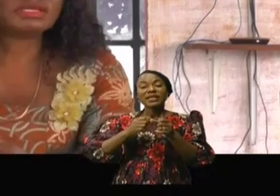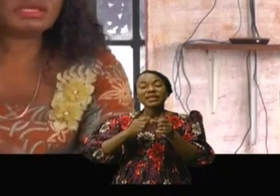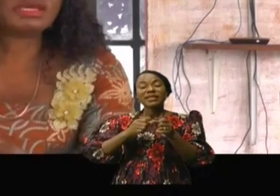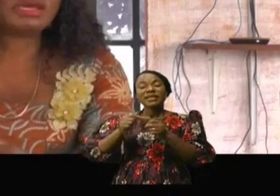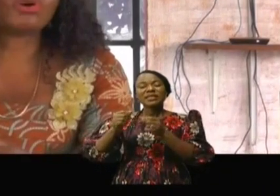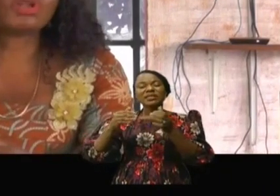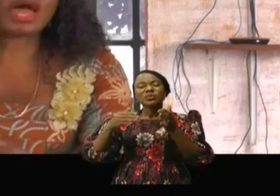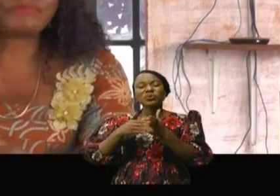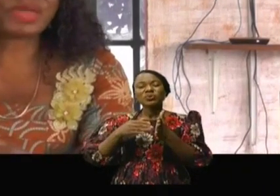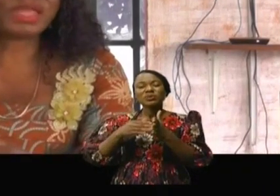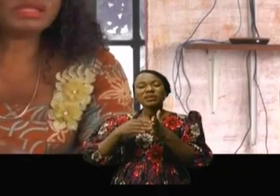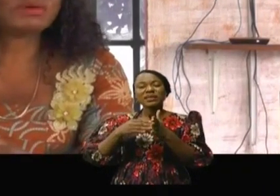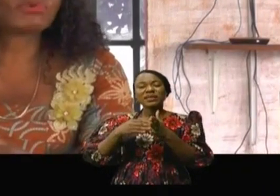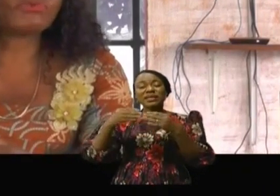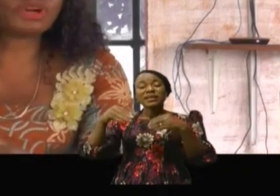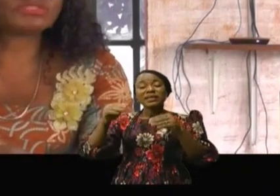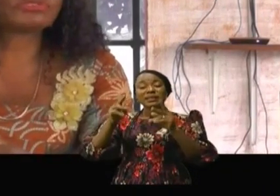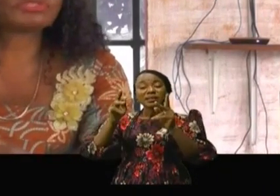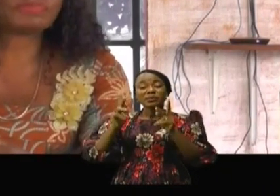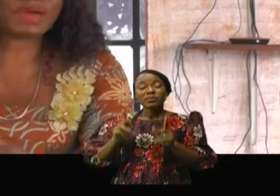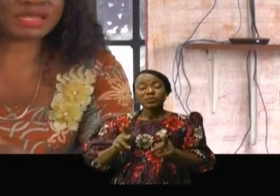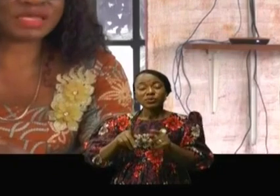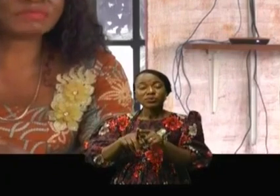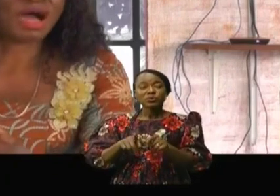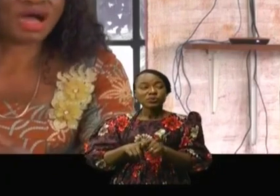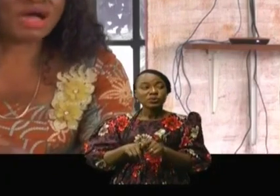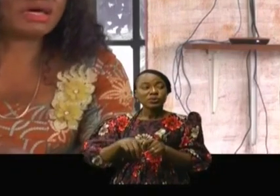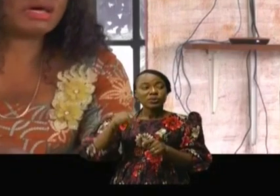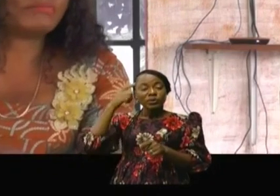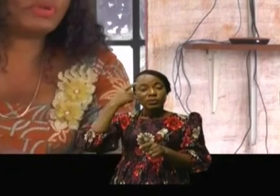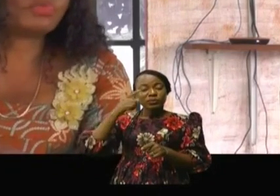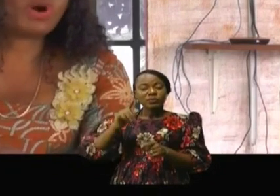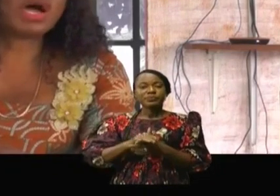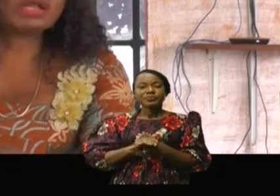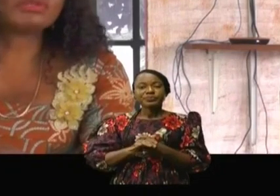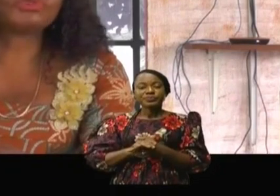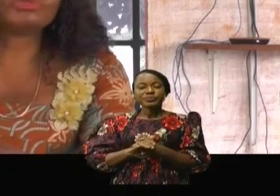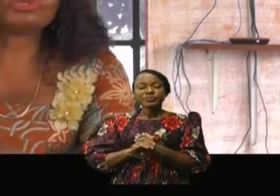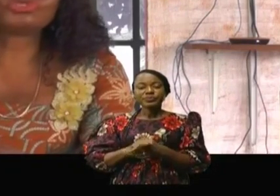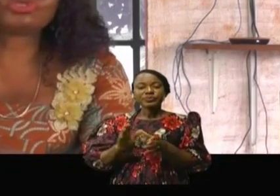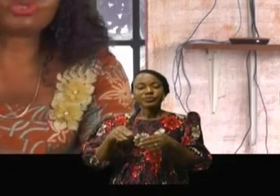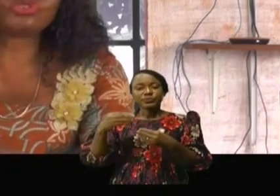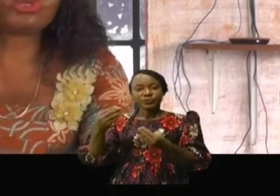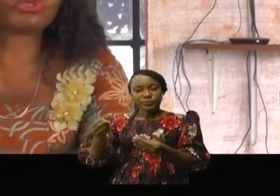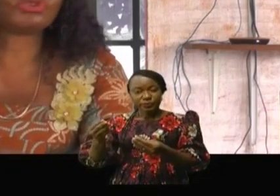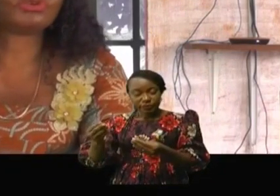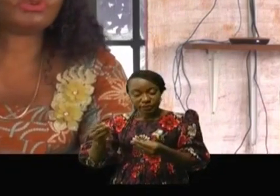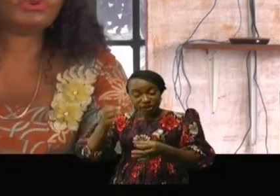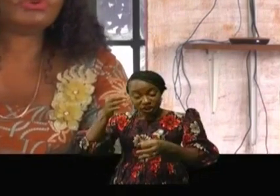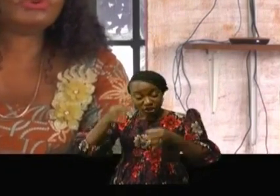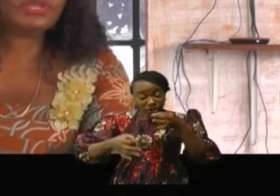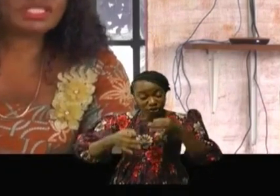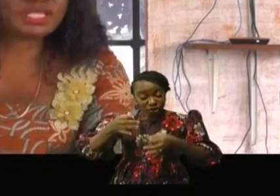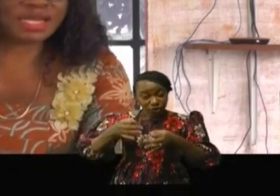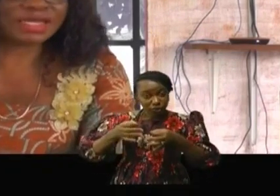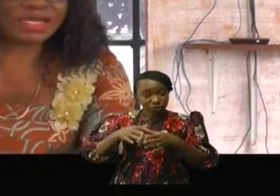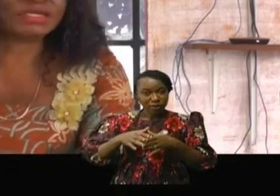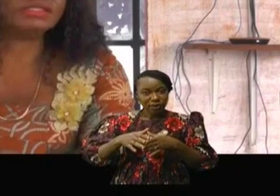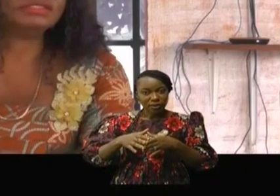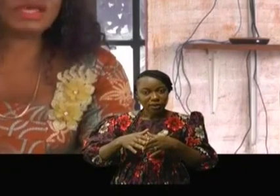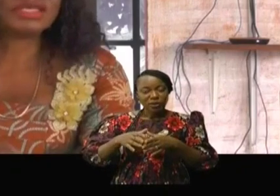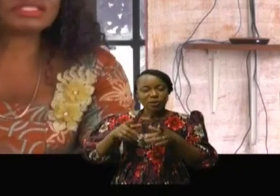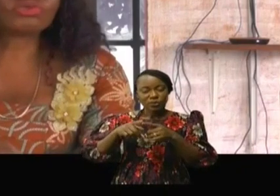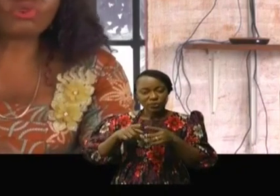personnes et on l'appelle Convention de Palerme en mémoire du juge